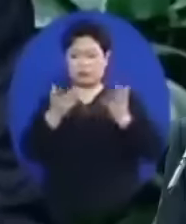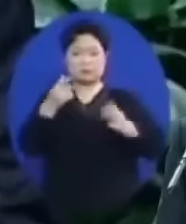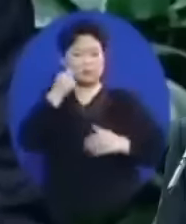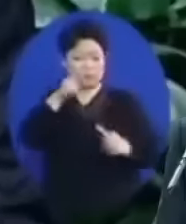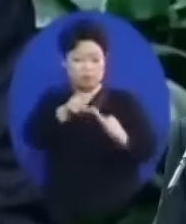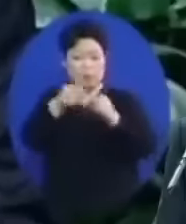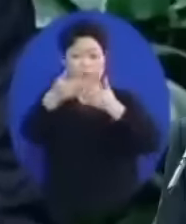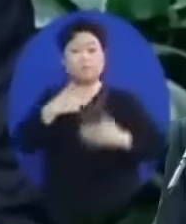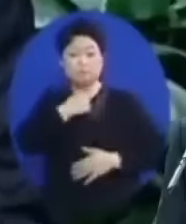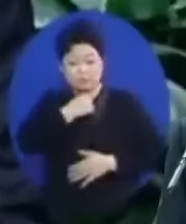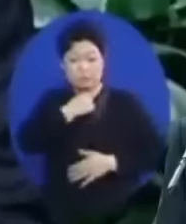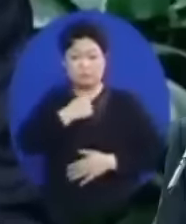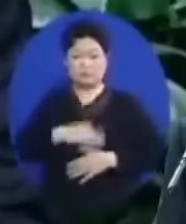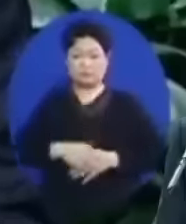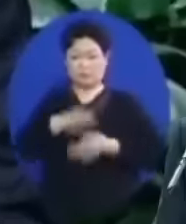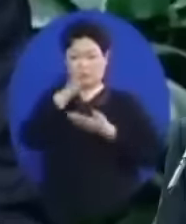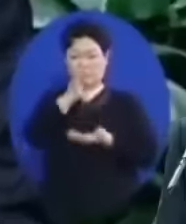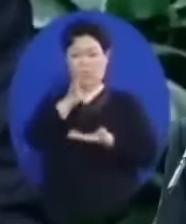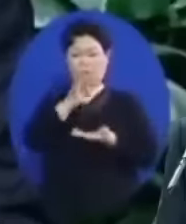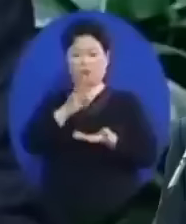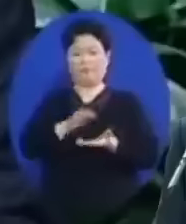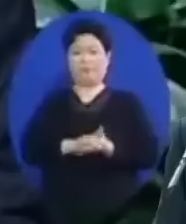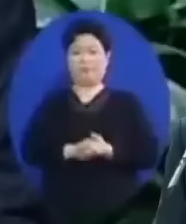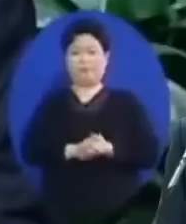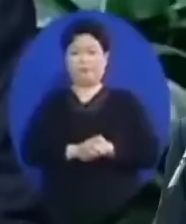구원은 받고 싶지만은 재산은